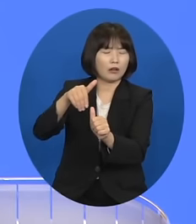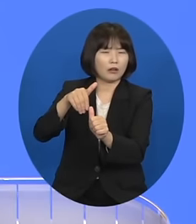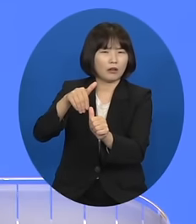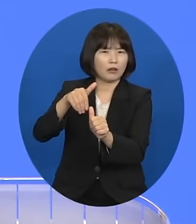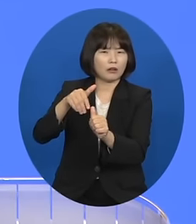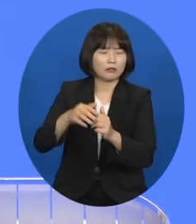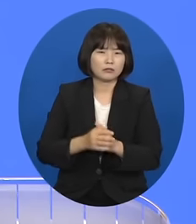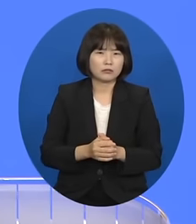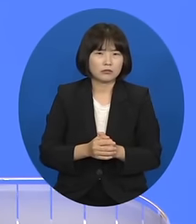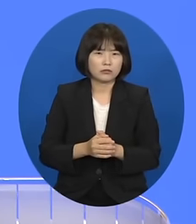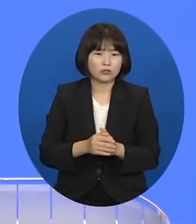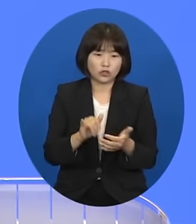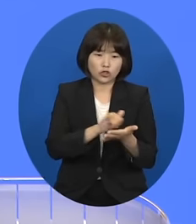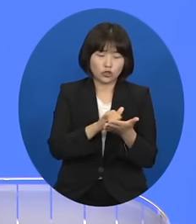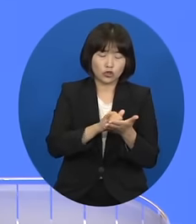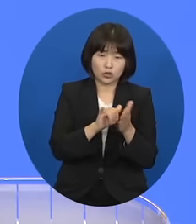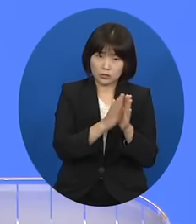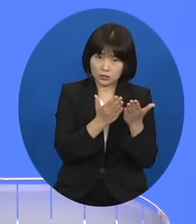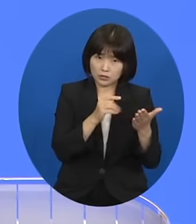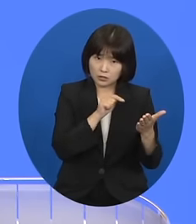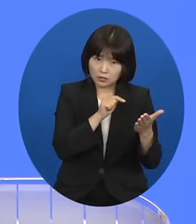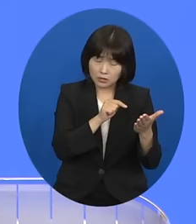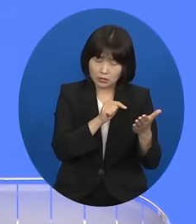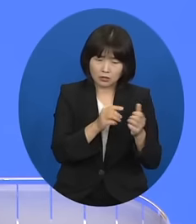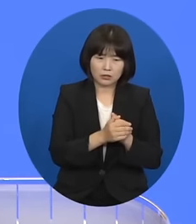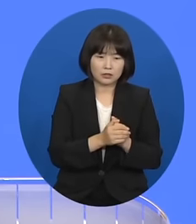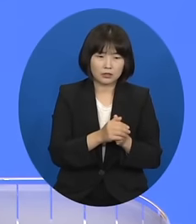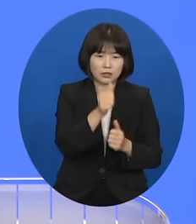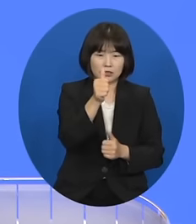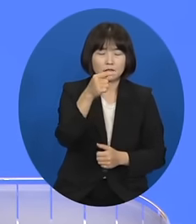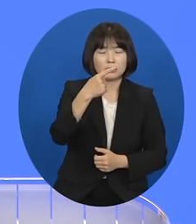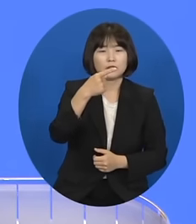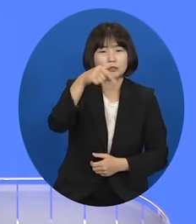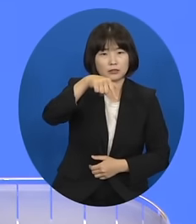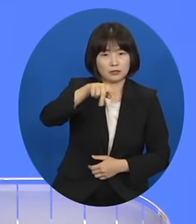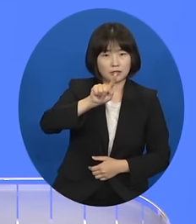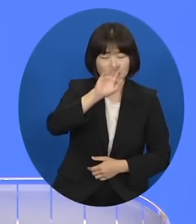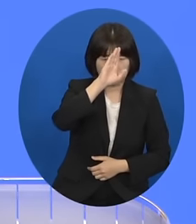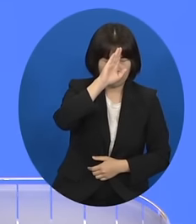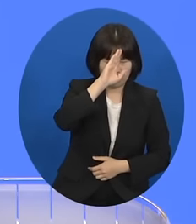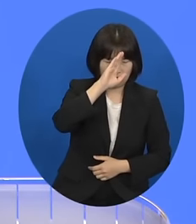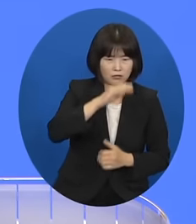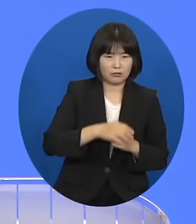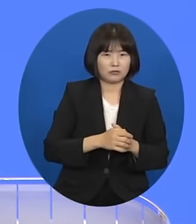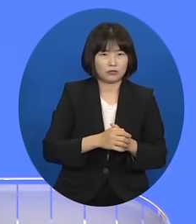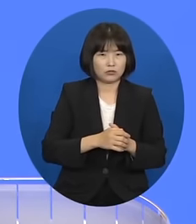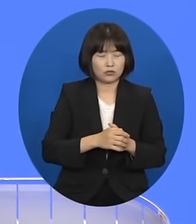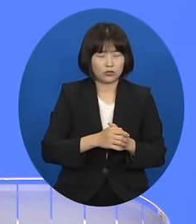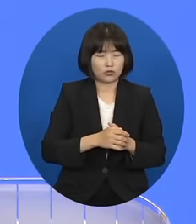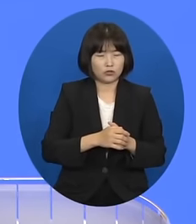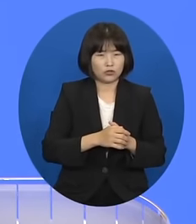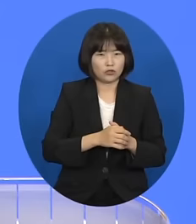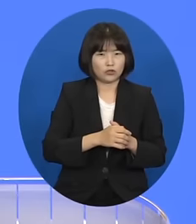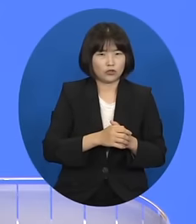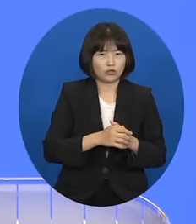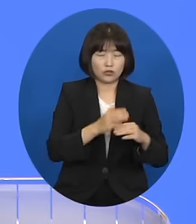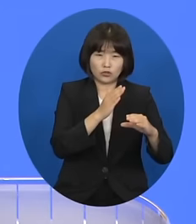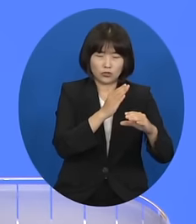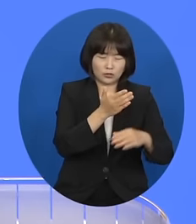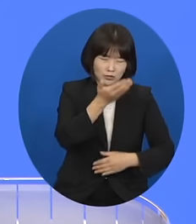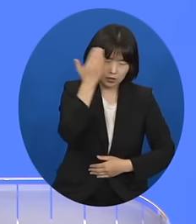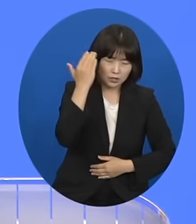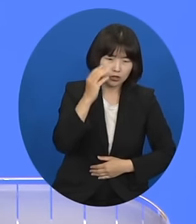이 뉴욕타임스에서는 흑사병이 덮친 중세 유럽과 비교를 했습니다. 흑사병으로